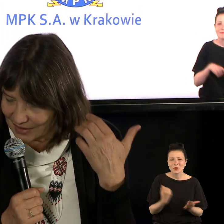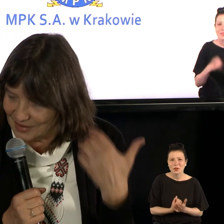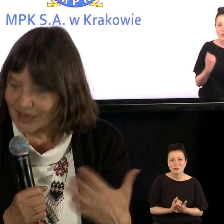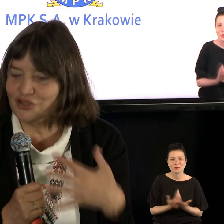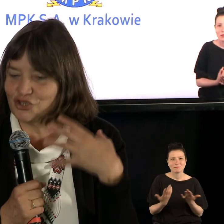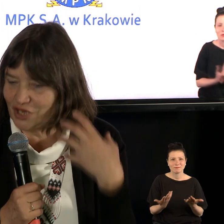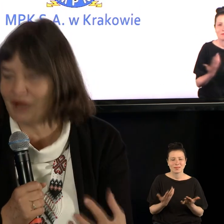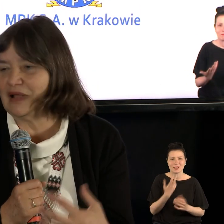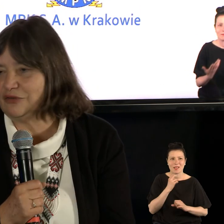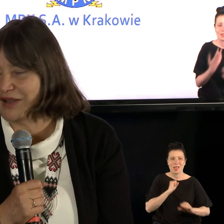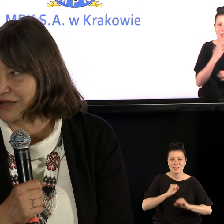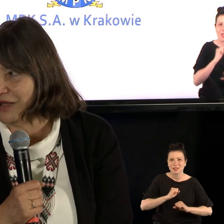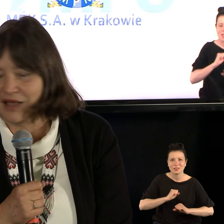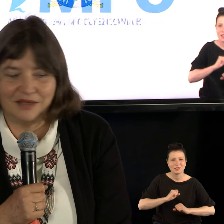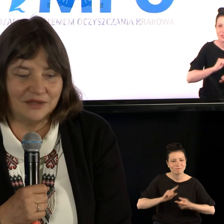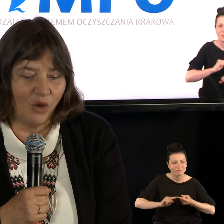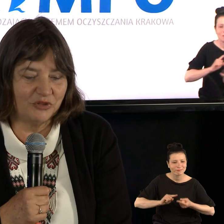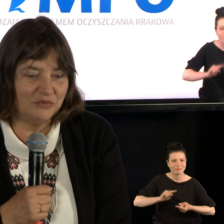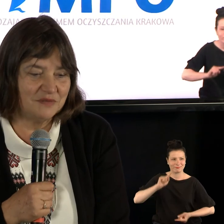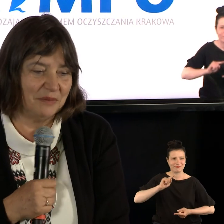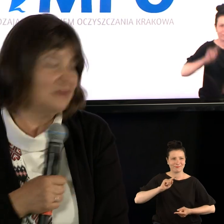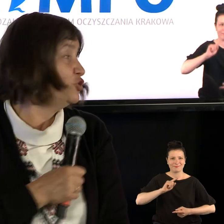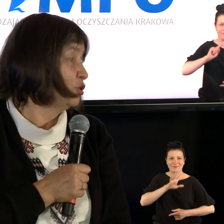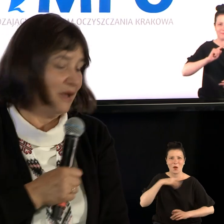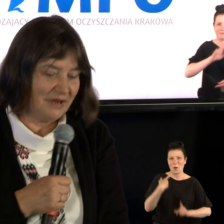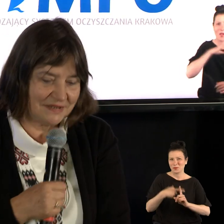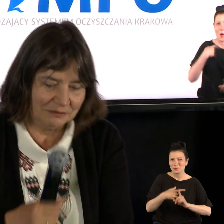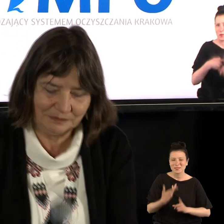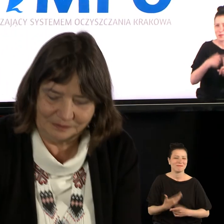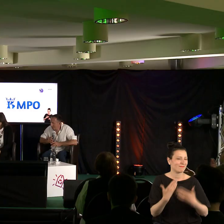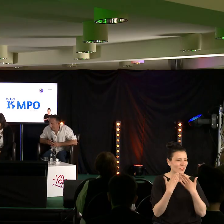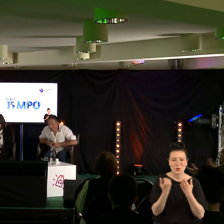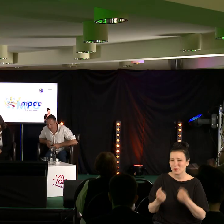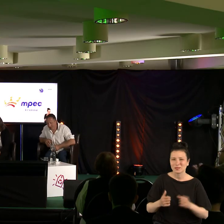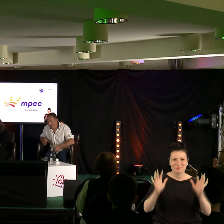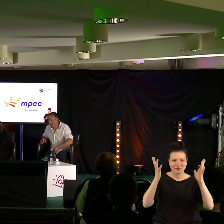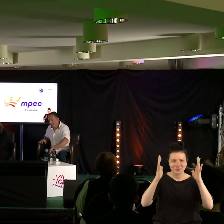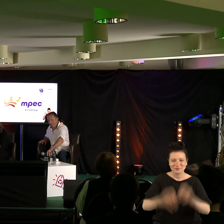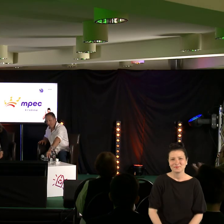tak energetycznie naładowana optymizmem. Dziękuję bardzo.